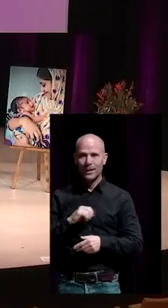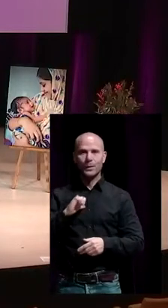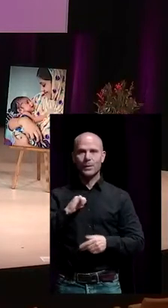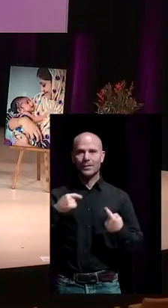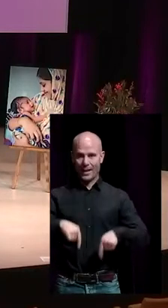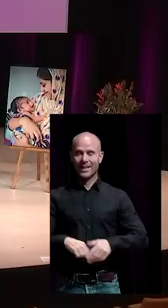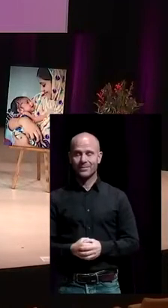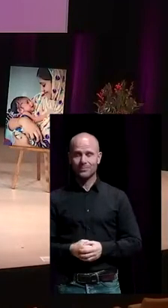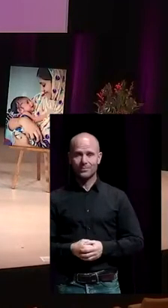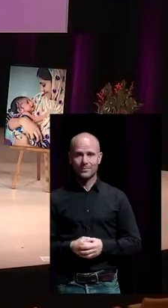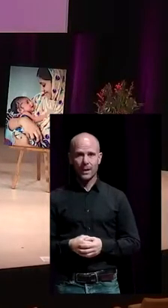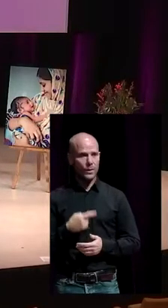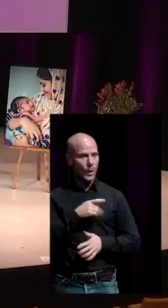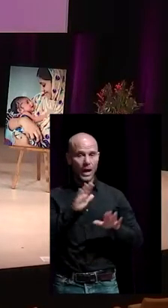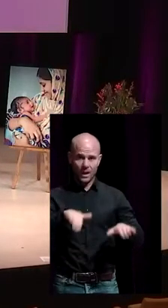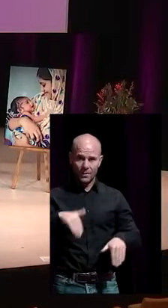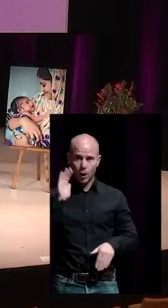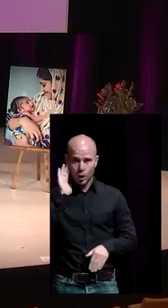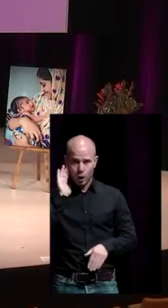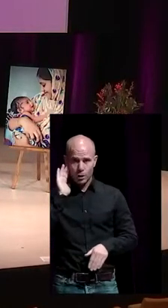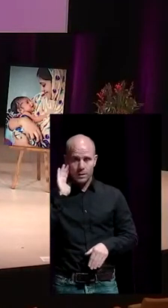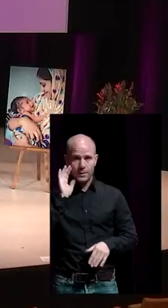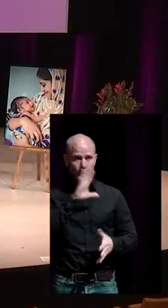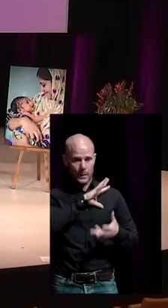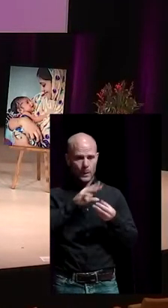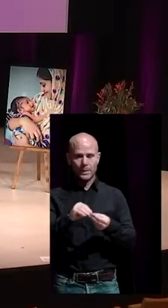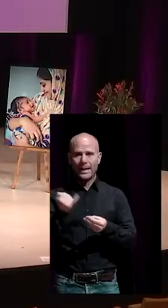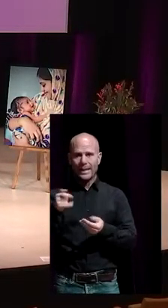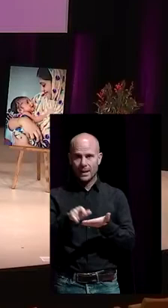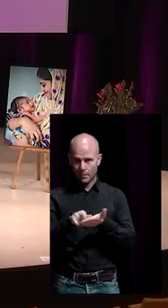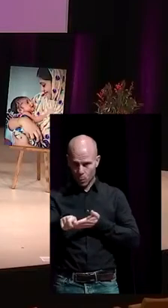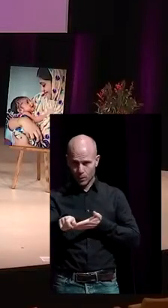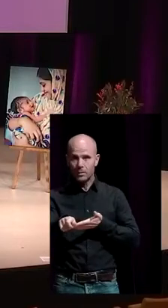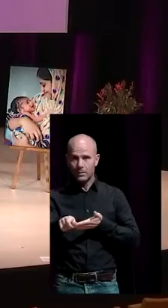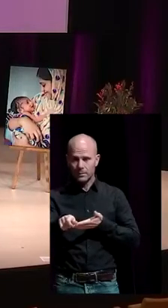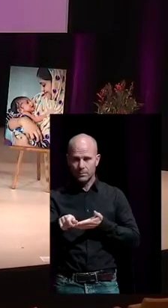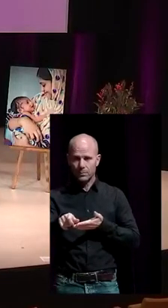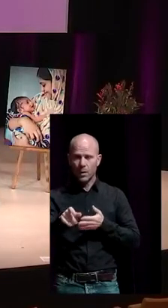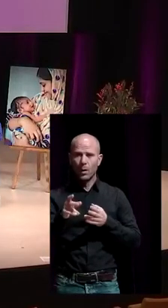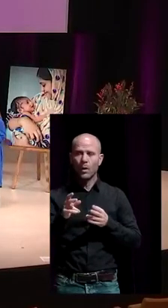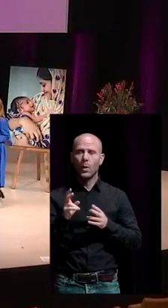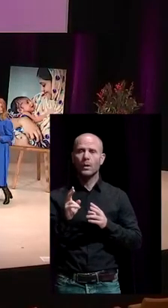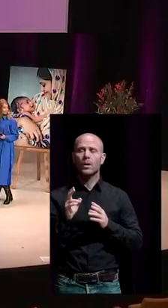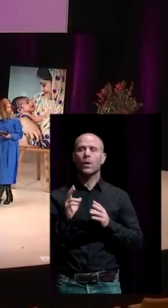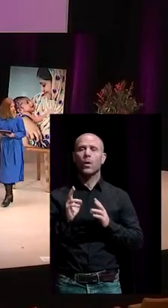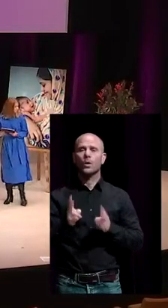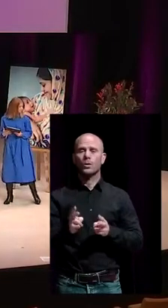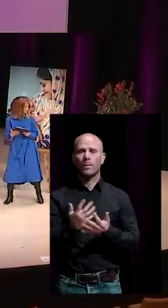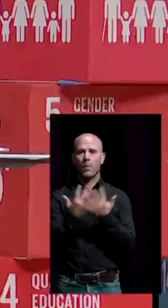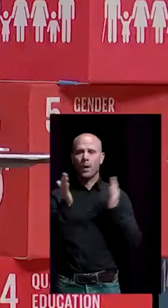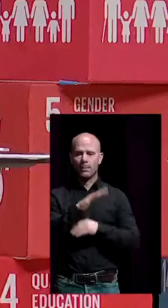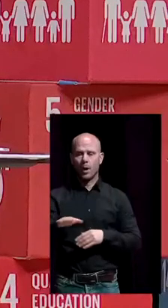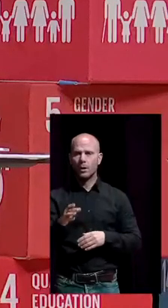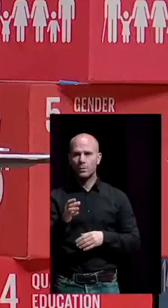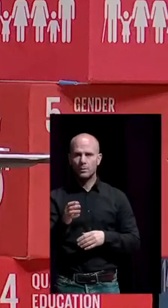här. Du har ju också hört slutsatserna i den här rapporten och hur många barn det är som inte får vara